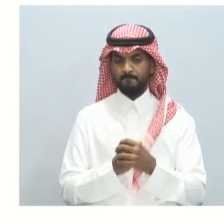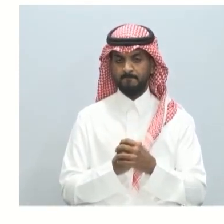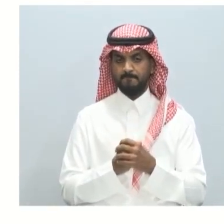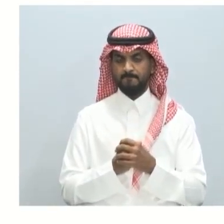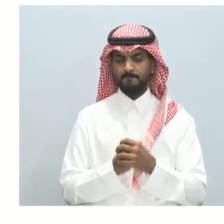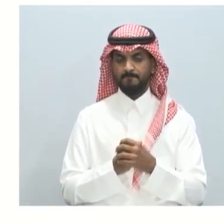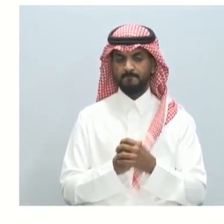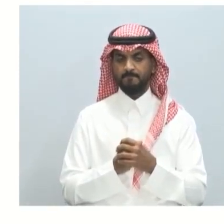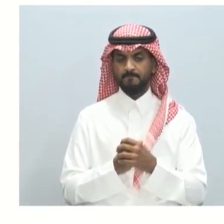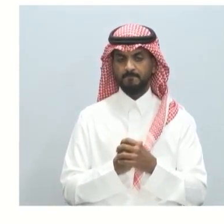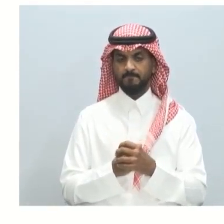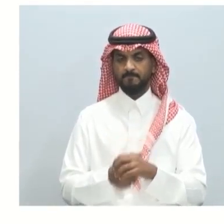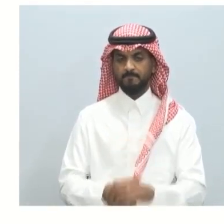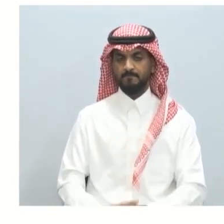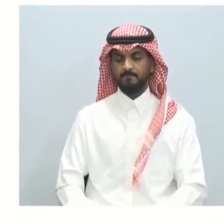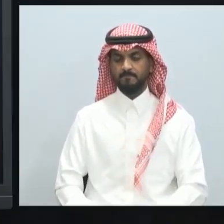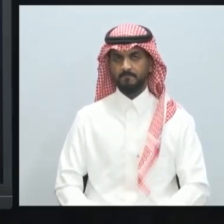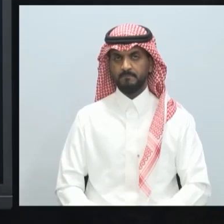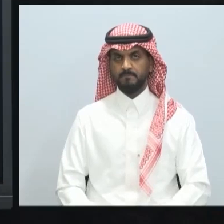الاسباب ما